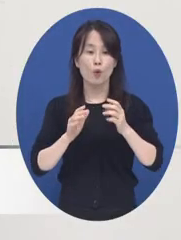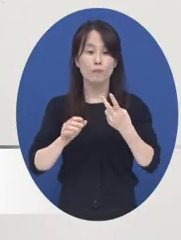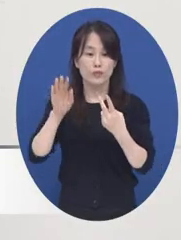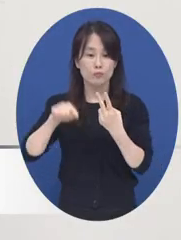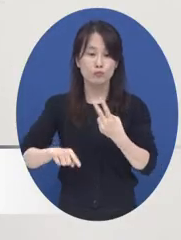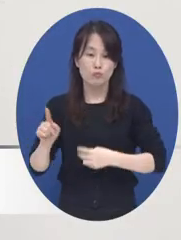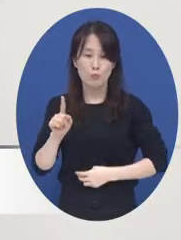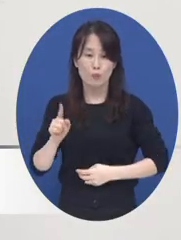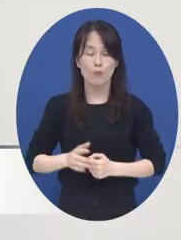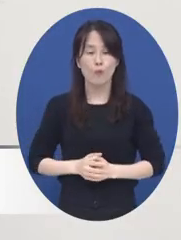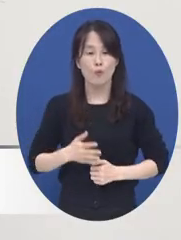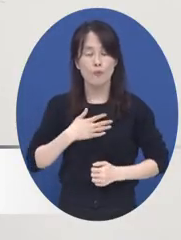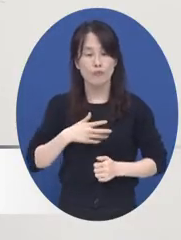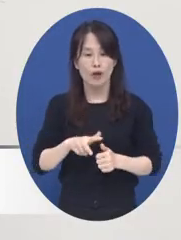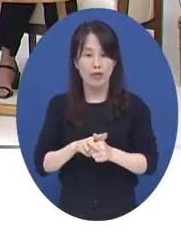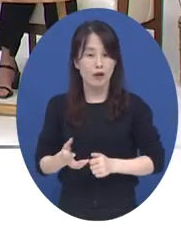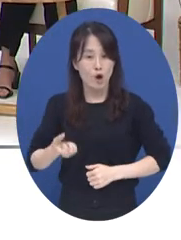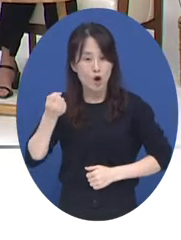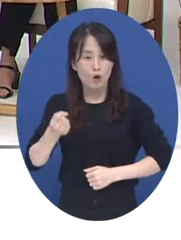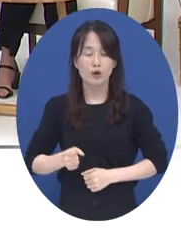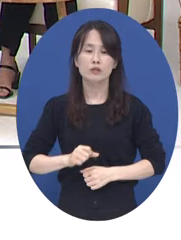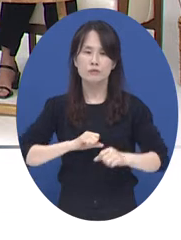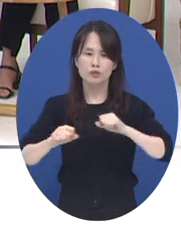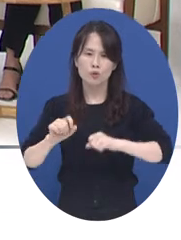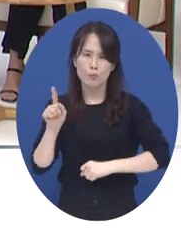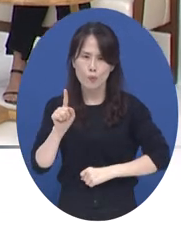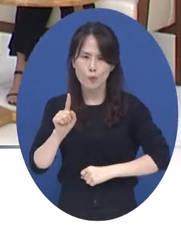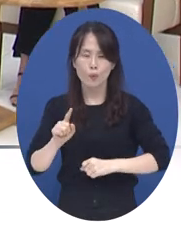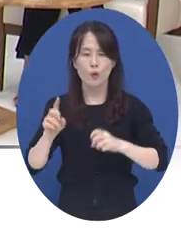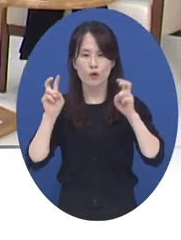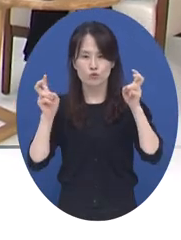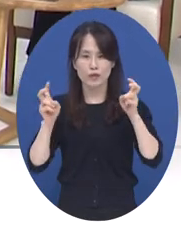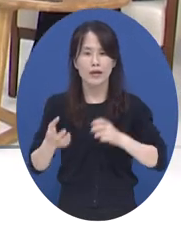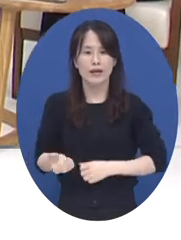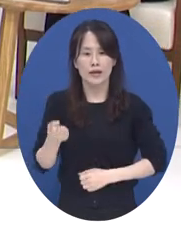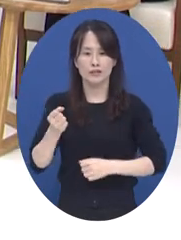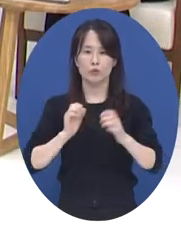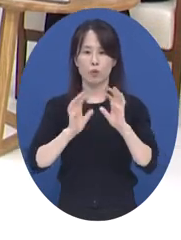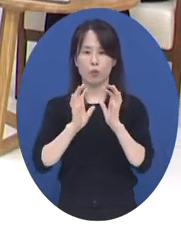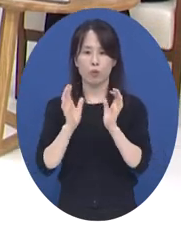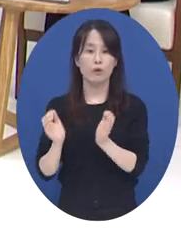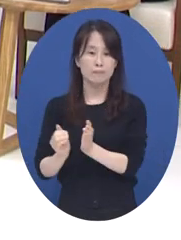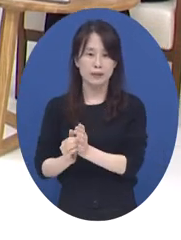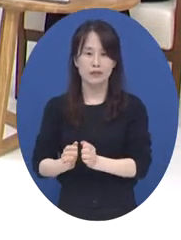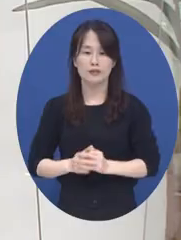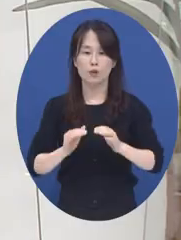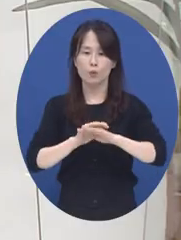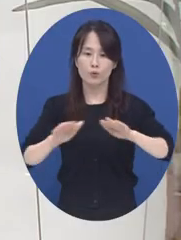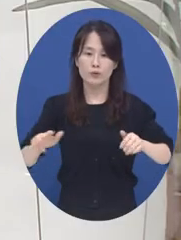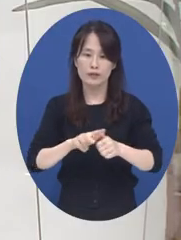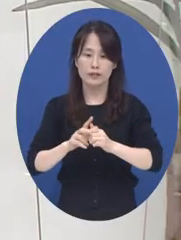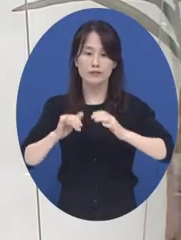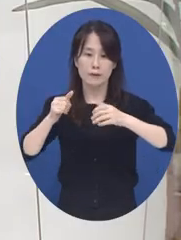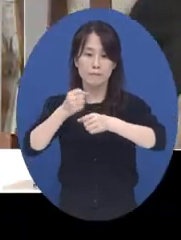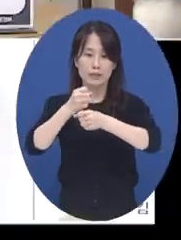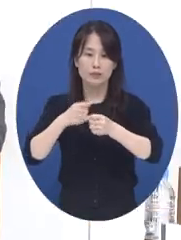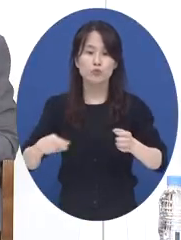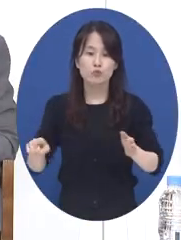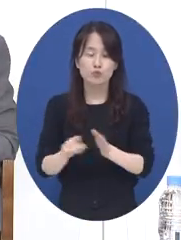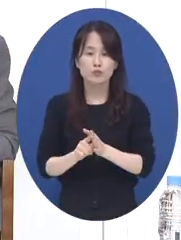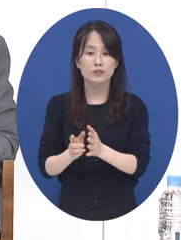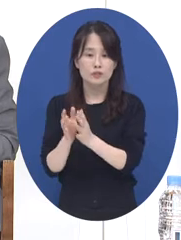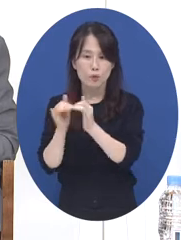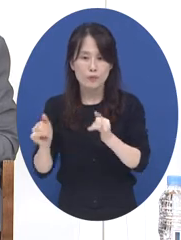포럼 2부에서는 데이터 주권 우리는 무엇을 해야 하나 라는 주제로 토론회가 열렸습니다 공정한 데이터 세상을